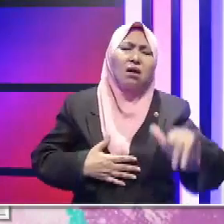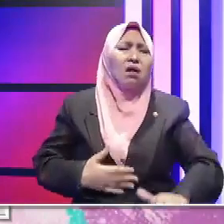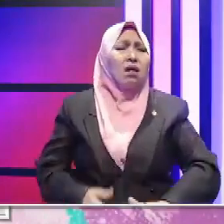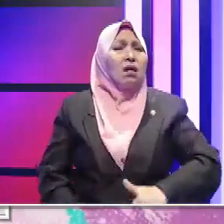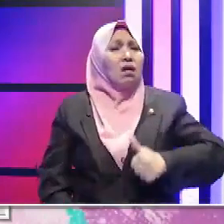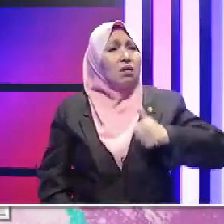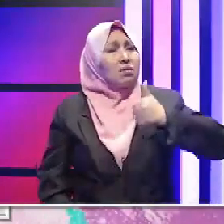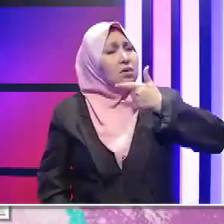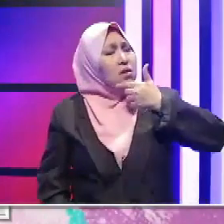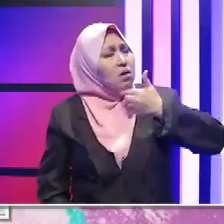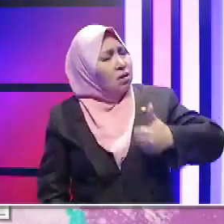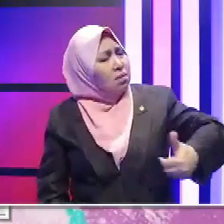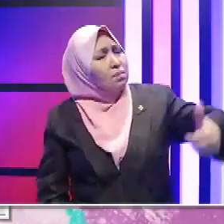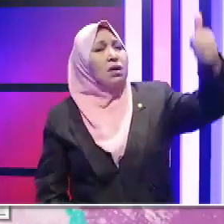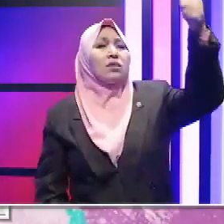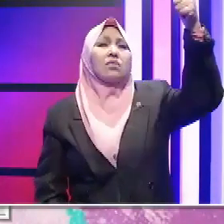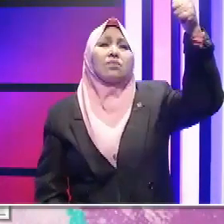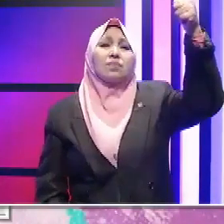janin